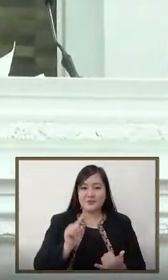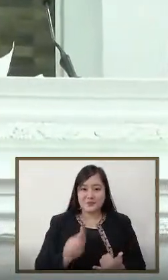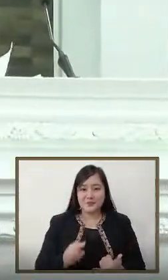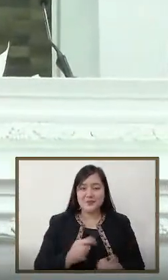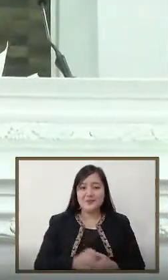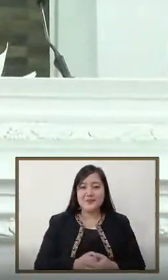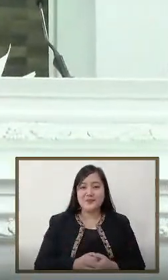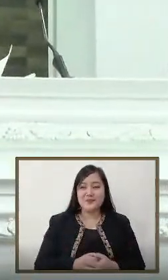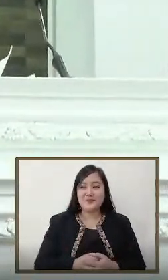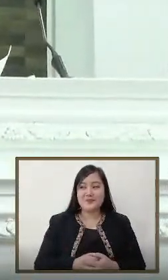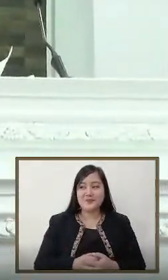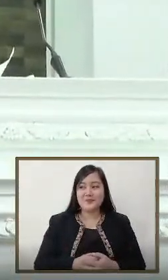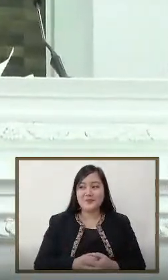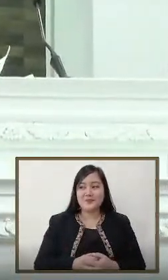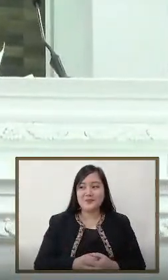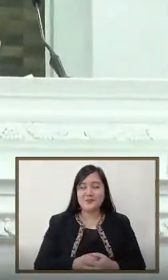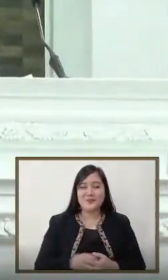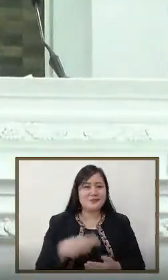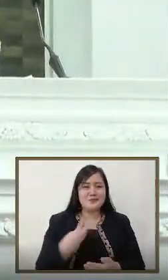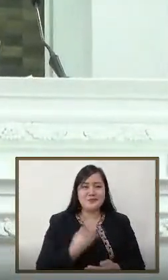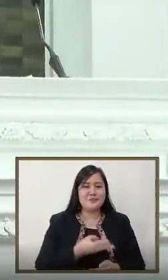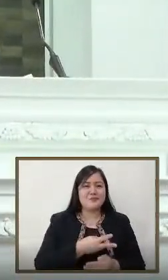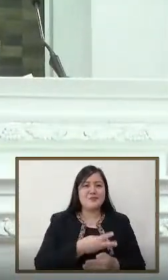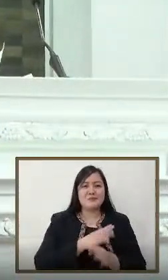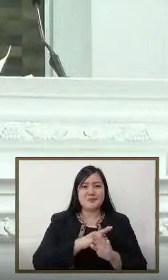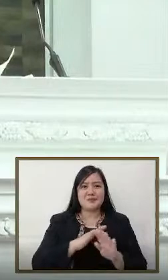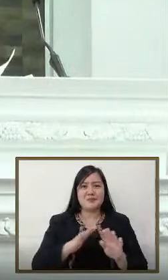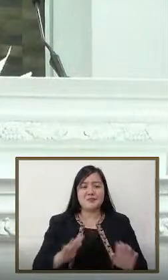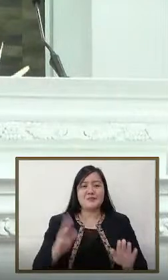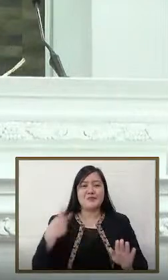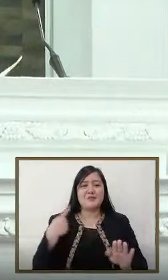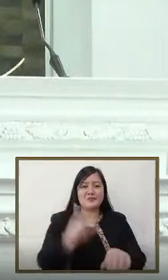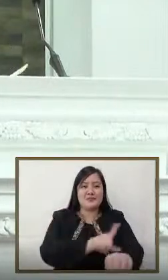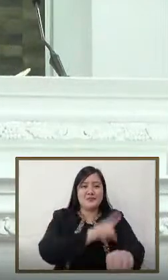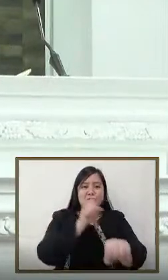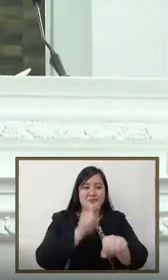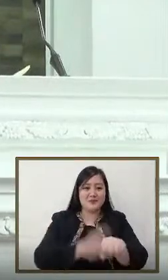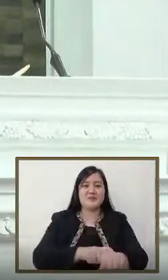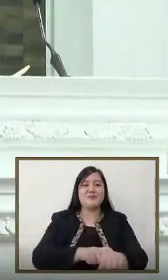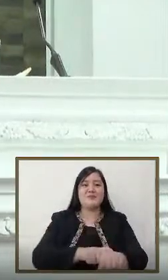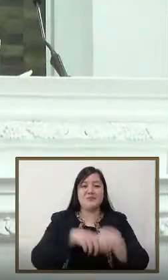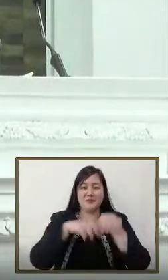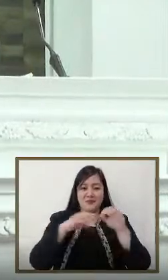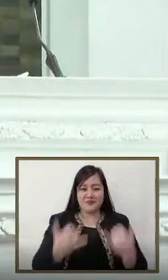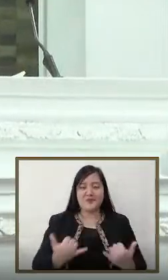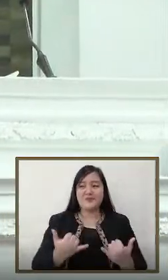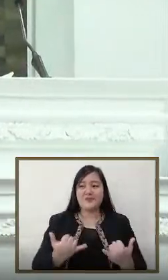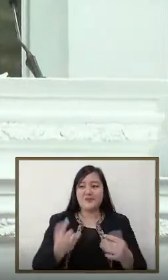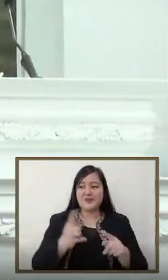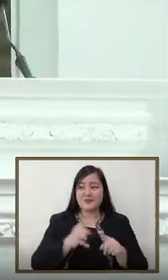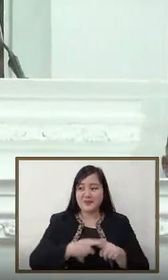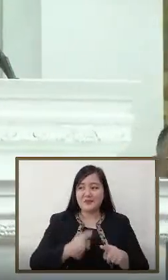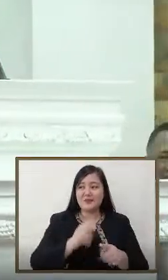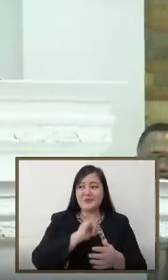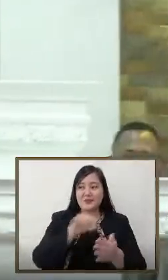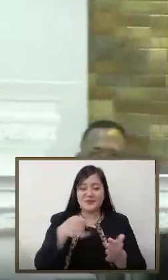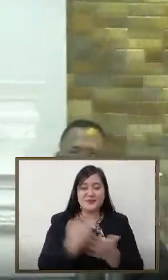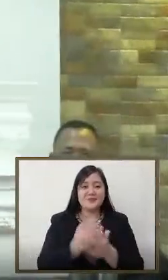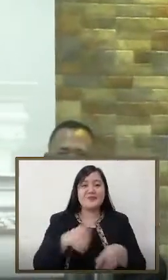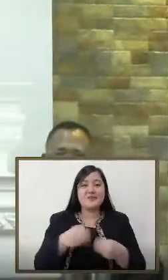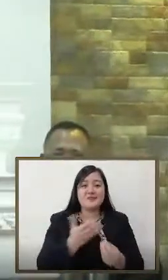alam nyo, hindi tayo magtatagal, no? Kasi mabigat. But bibigyan ko lang kayo ng isang reminder sa